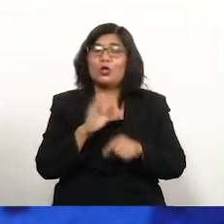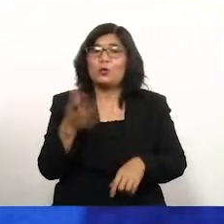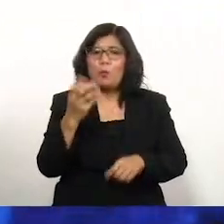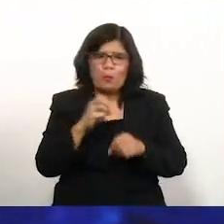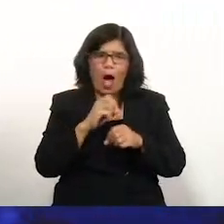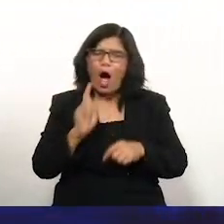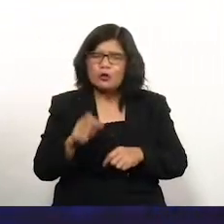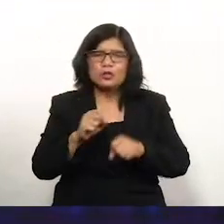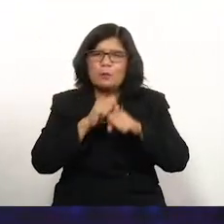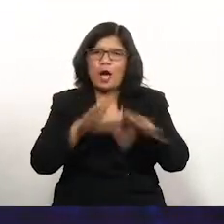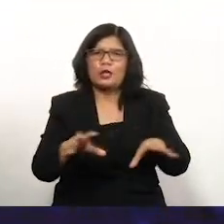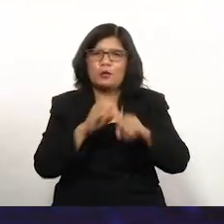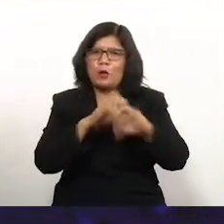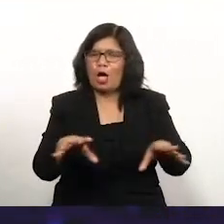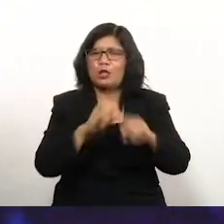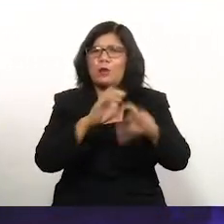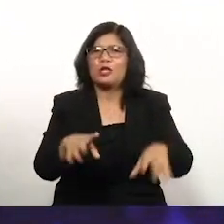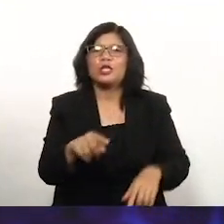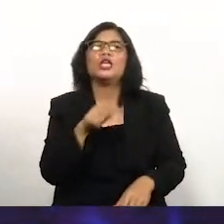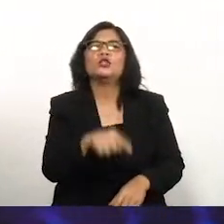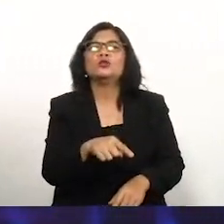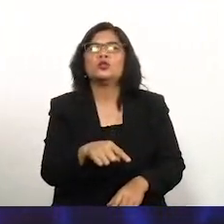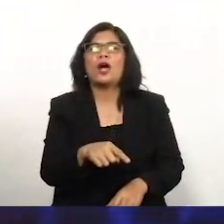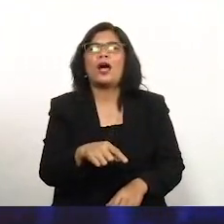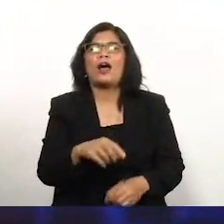berkat berkat berkat ini juga ngaco